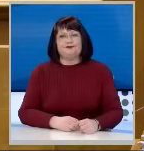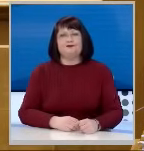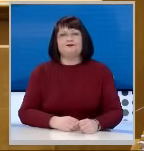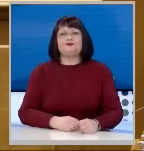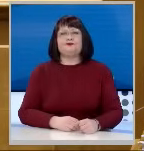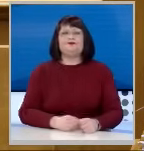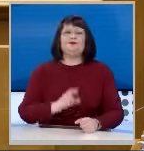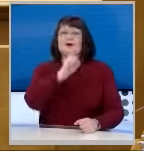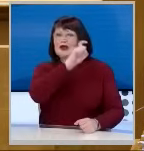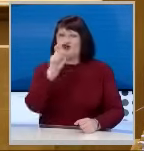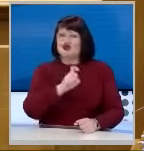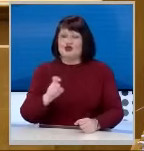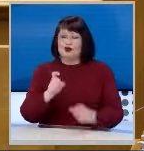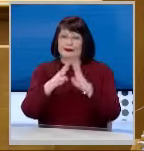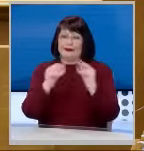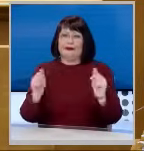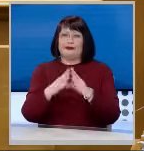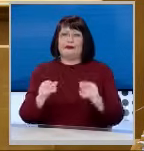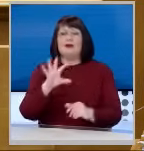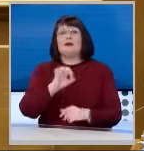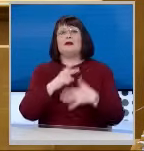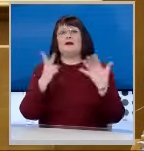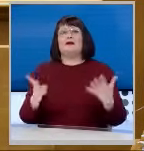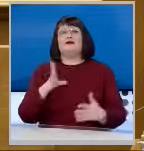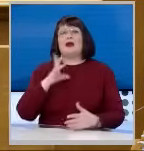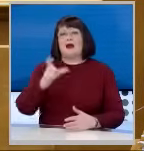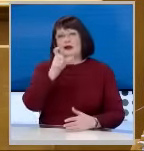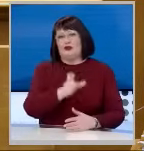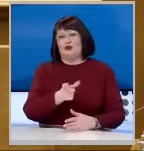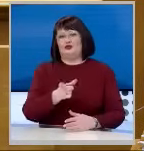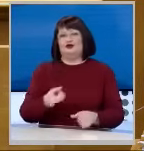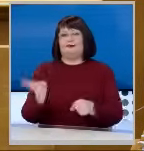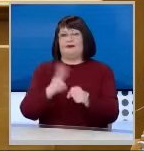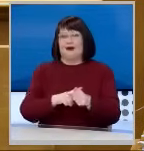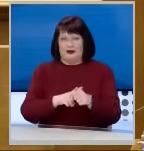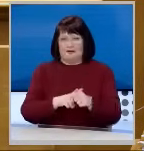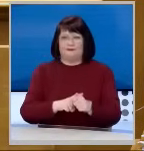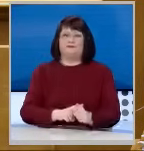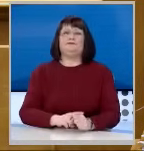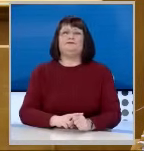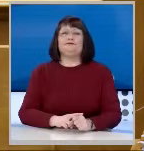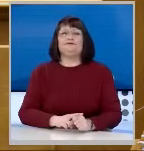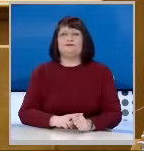η ζωή από 57 ανθρώπους